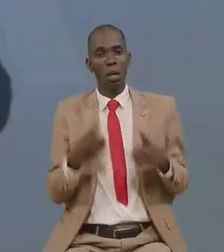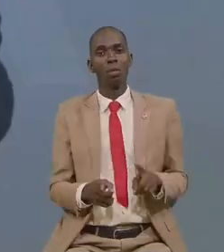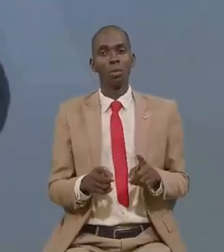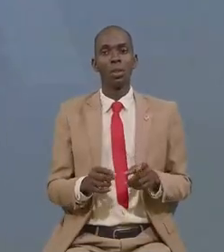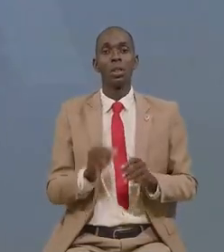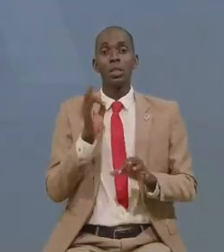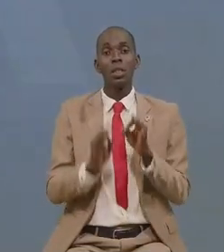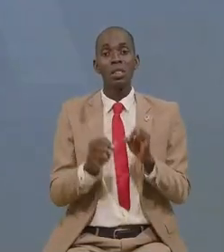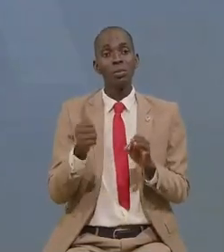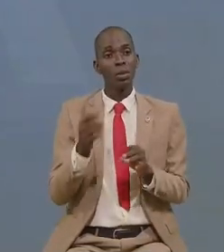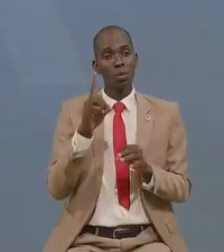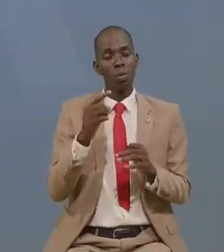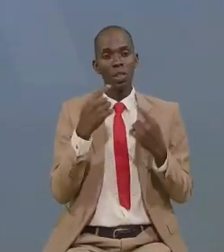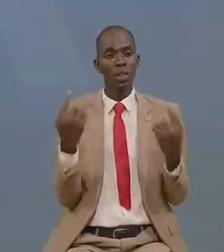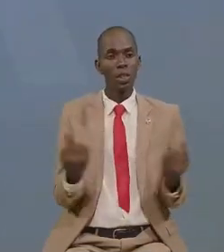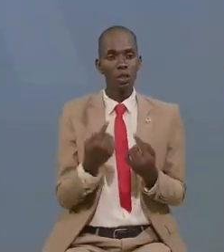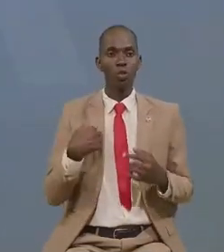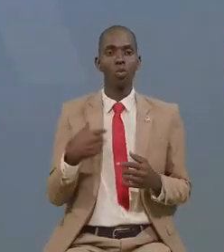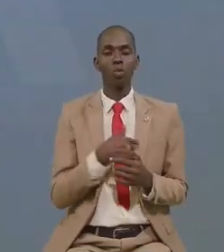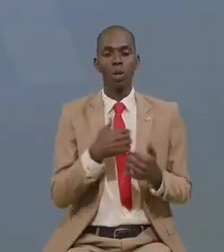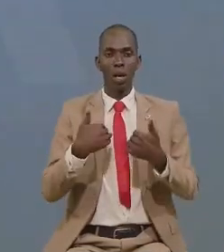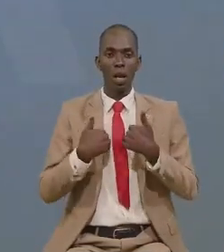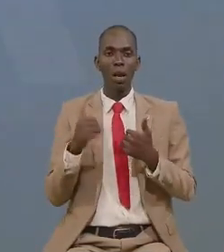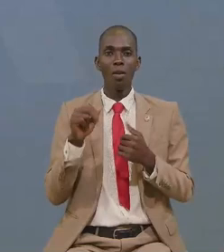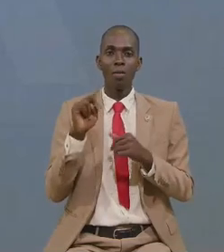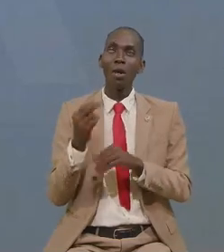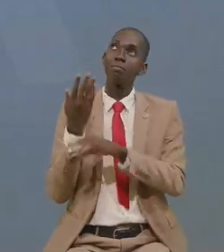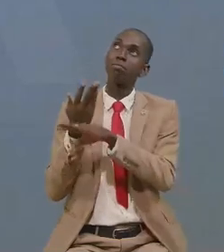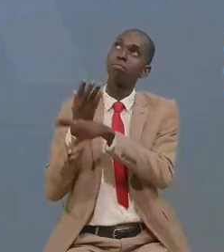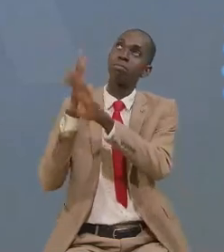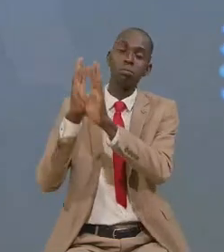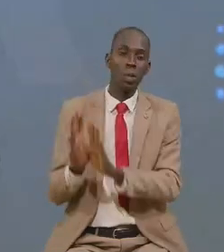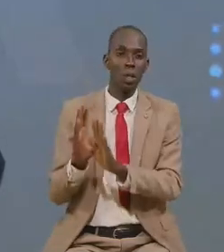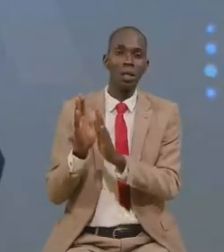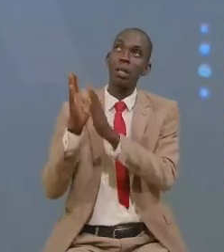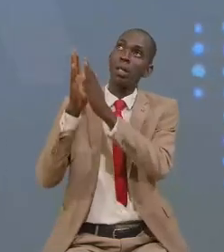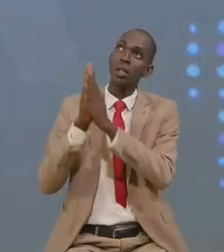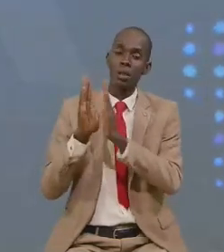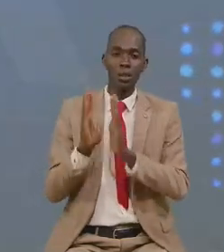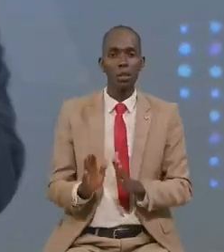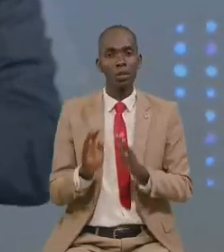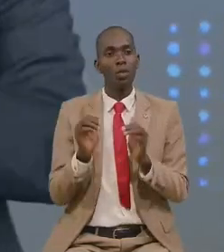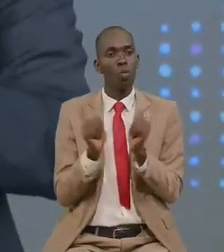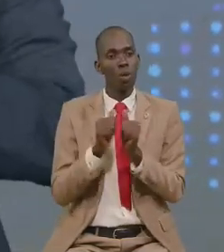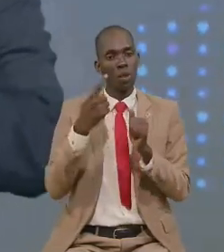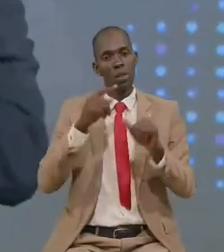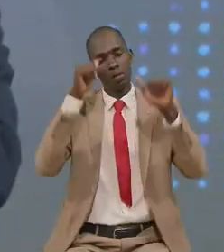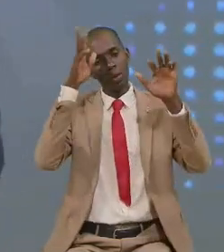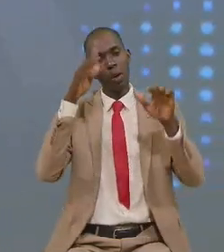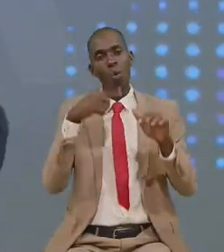un avocat auprès du Père, Jésus-Christ, le juste. Vous voyez ce mot-là,